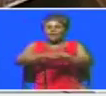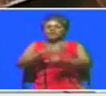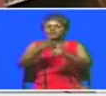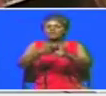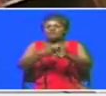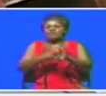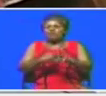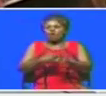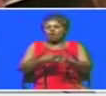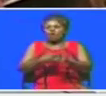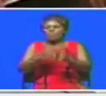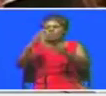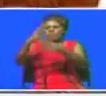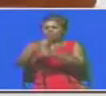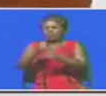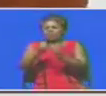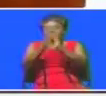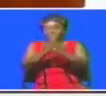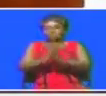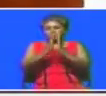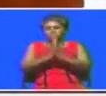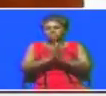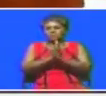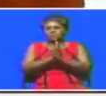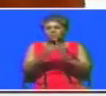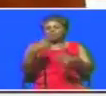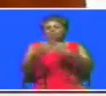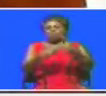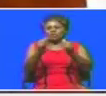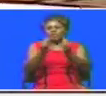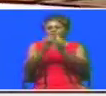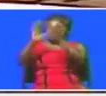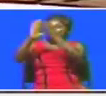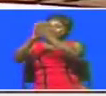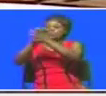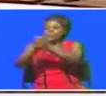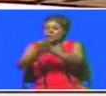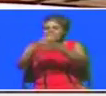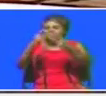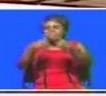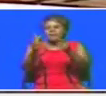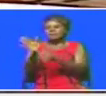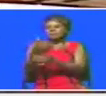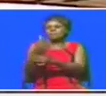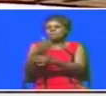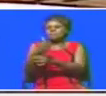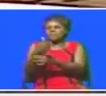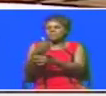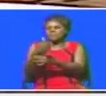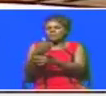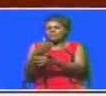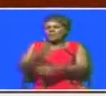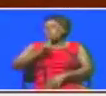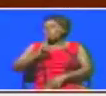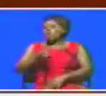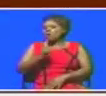kutoka wanaharakati na mashirika ya kidini. Mchakato huu unaendelezwa na chama cha Jubilee licha ya mabalozi wa mataifa ya magharibi kuonya